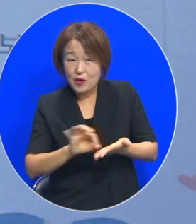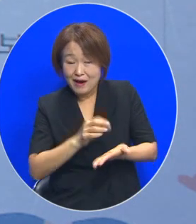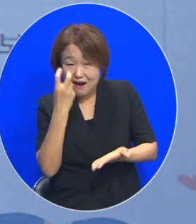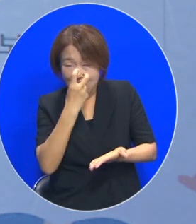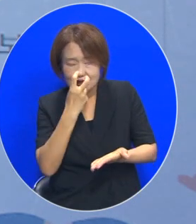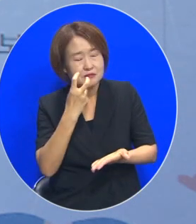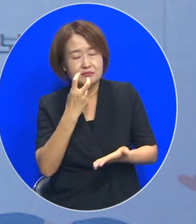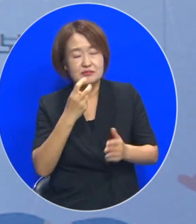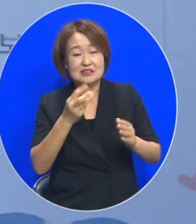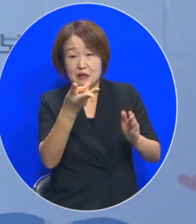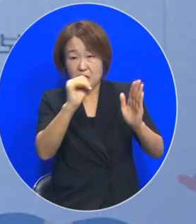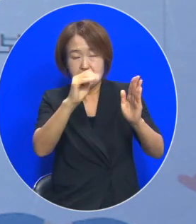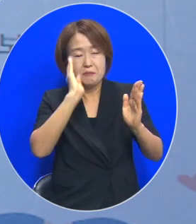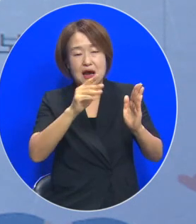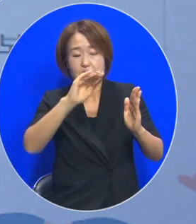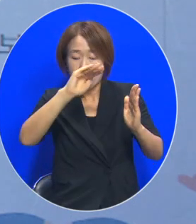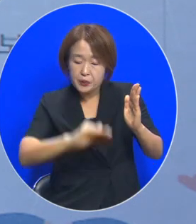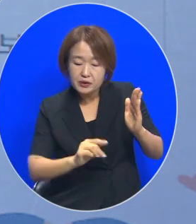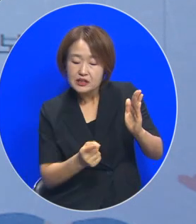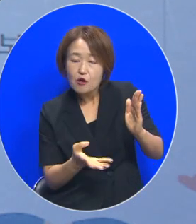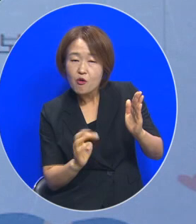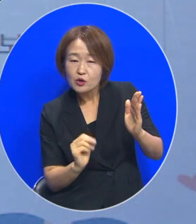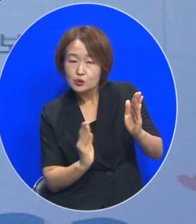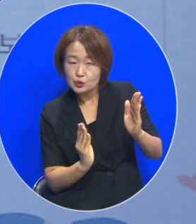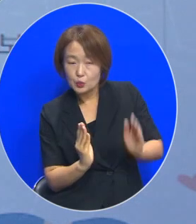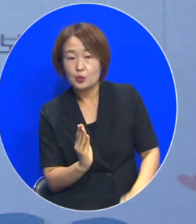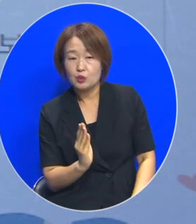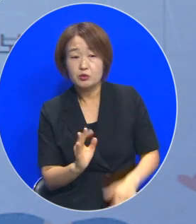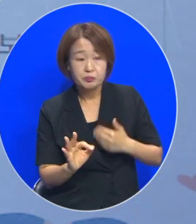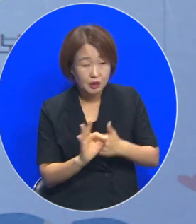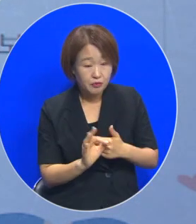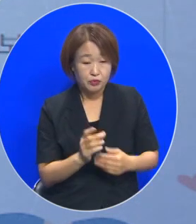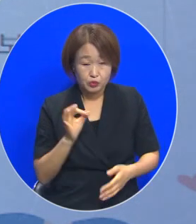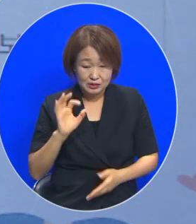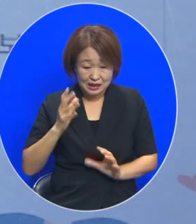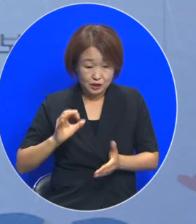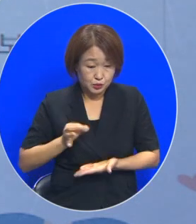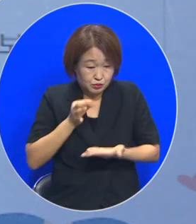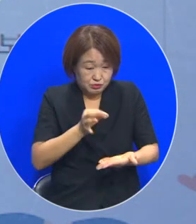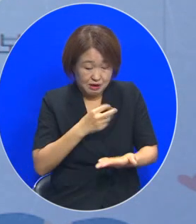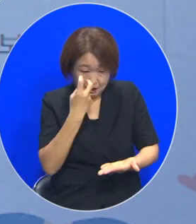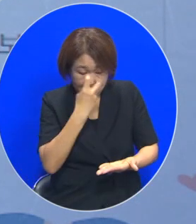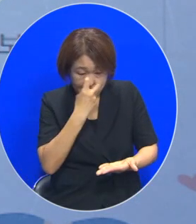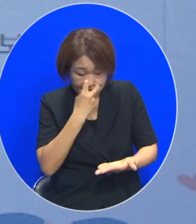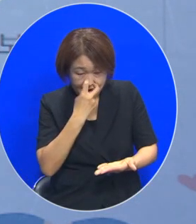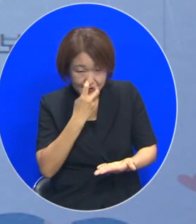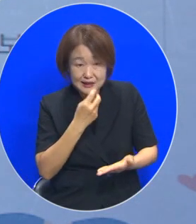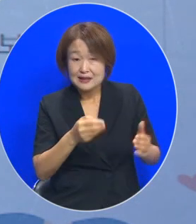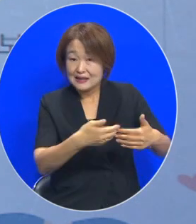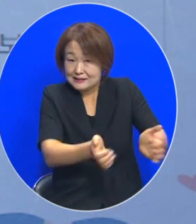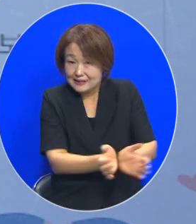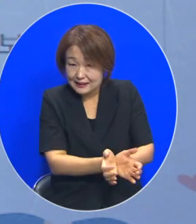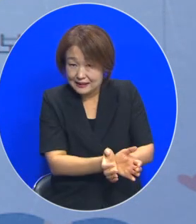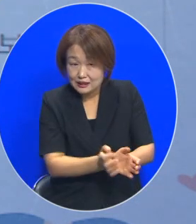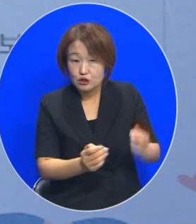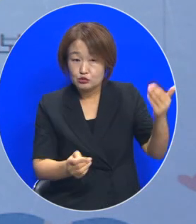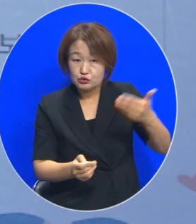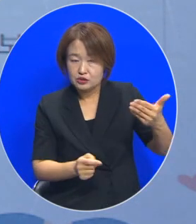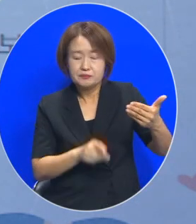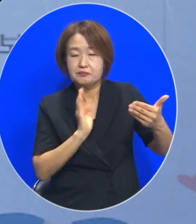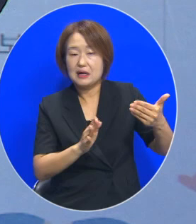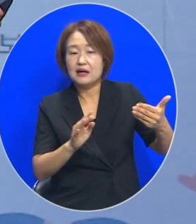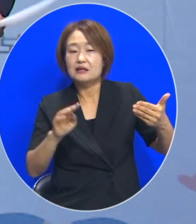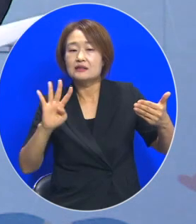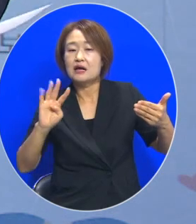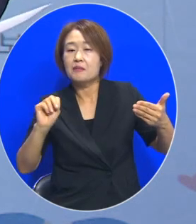1억원 이상으로 바꾸기로 했는데 이렇게 되면 보조금 정산을 검증받는 단체가 지난해 9000여